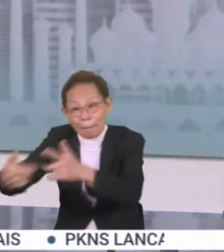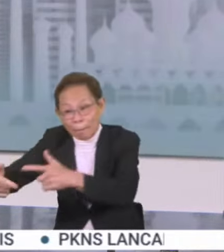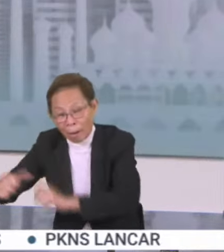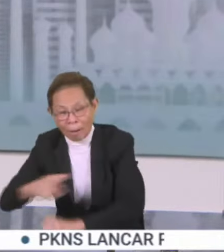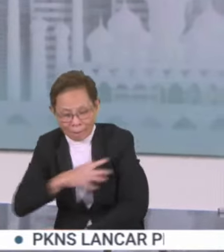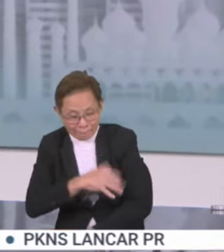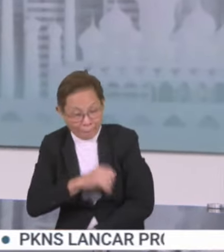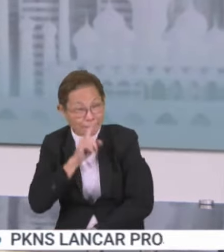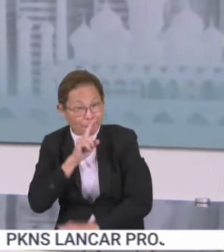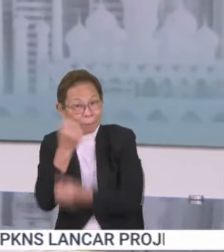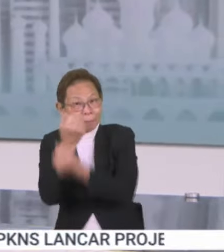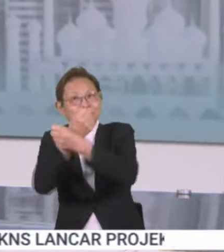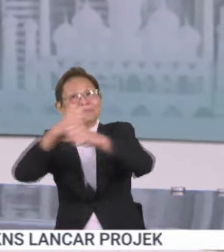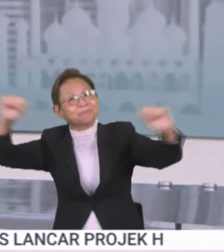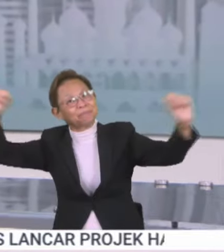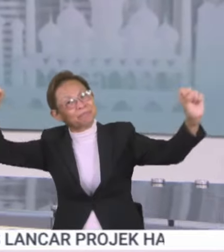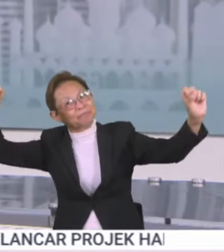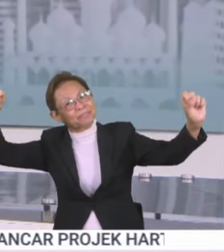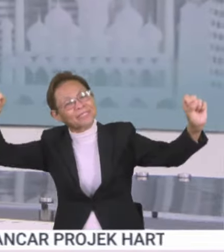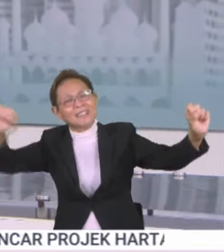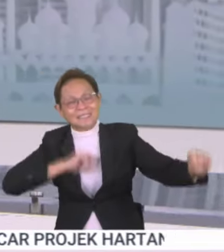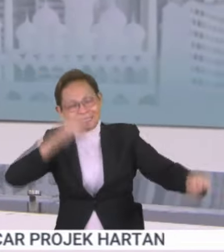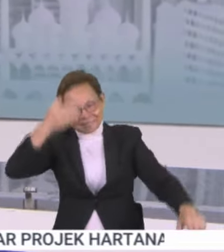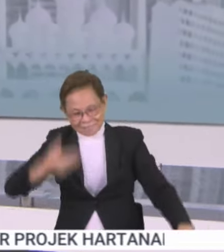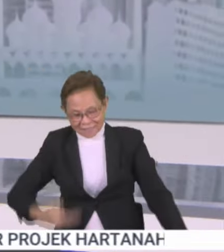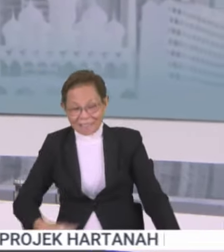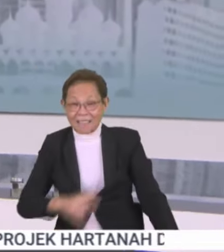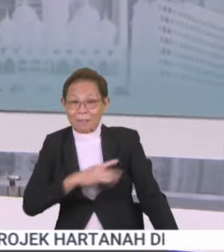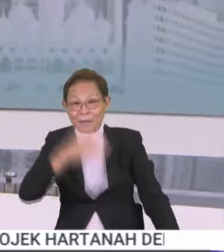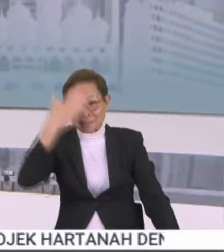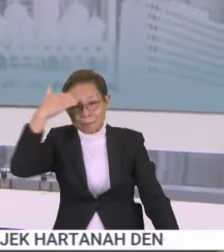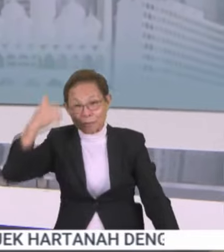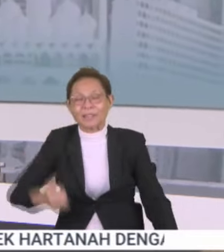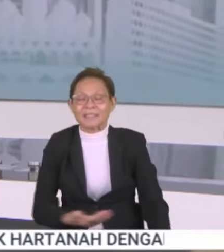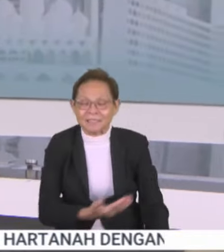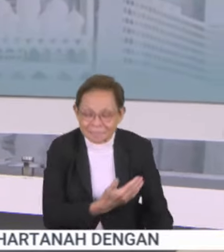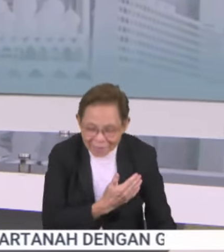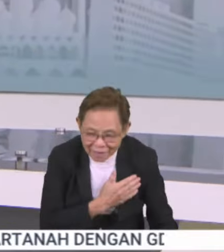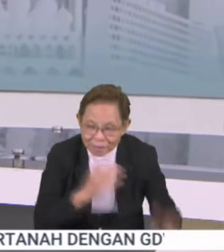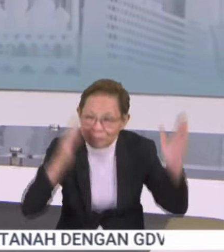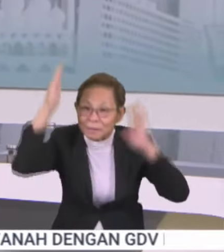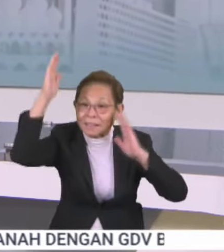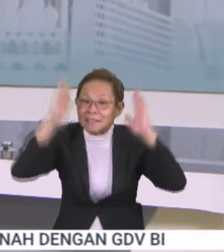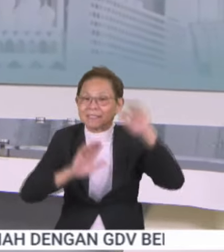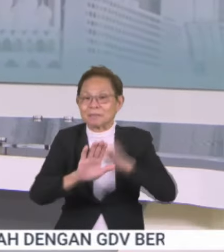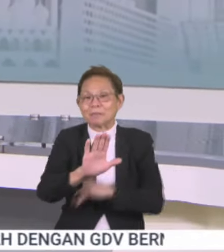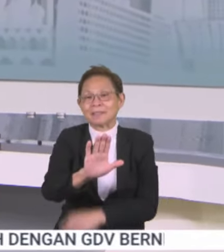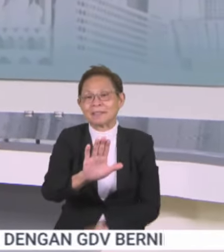Segara, Palestin pasti merdeka. Saya Fazim, assalamualaikum. Salam Malaysia Madani.